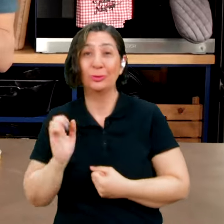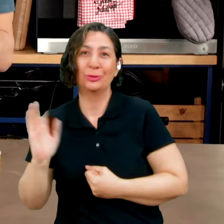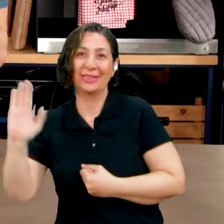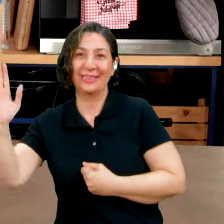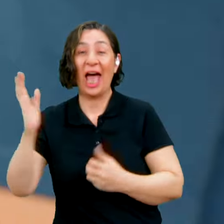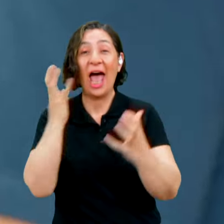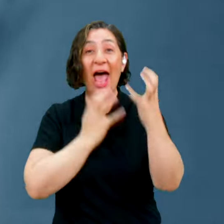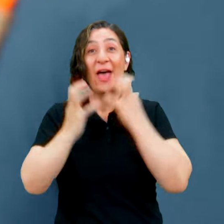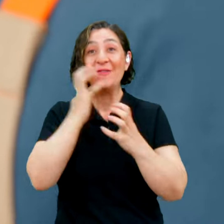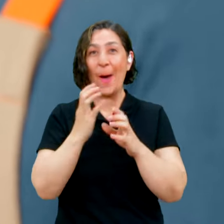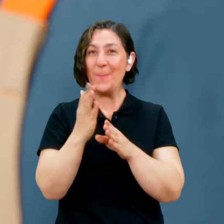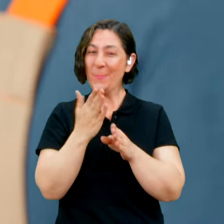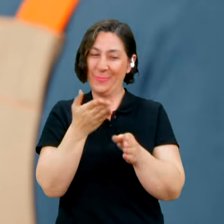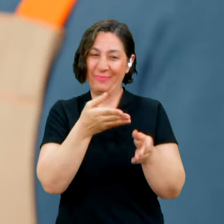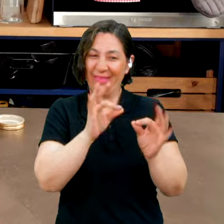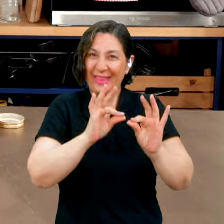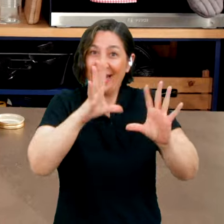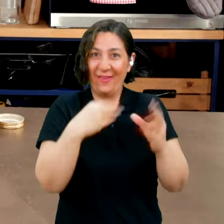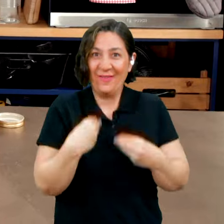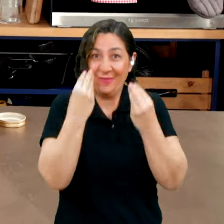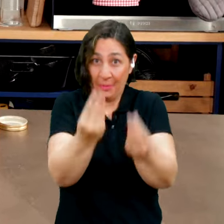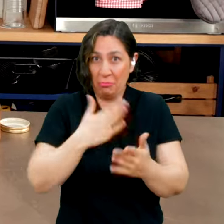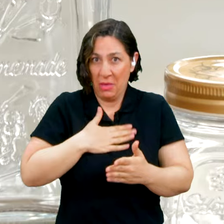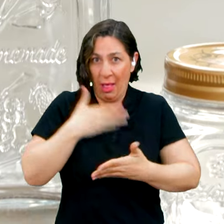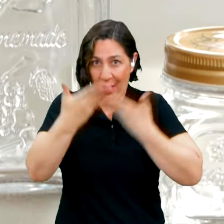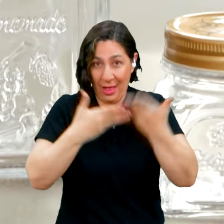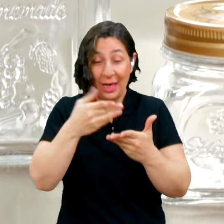yanınızda götüreceksiniz. Ayva marmeladı tarifi vermek benden,